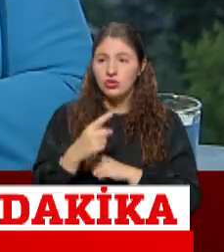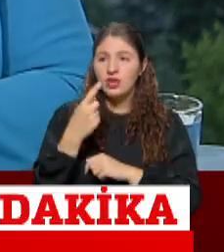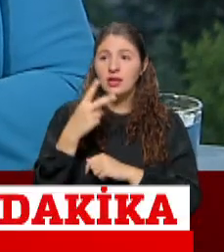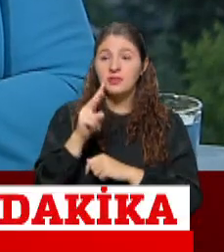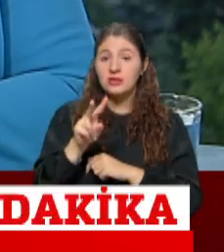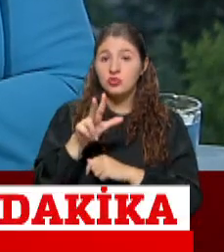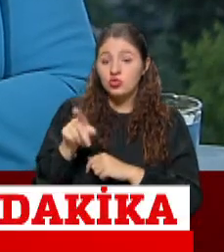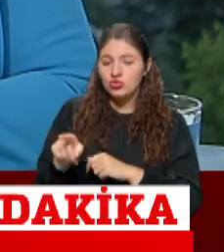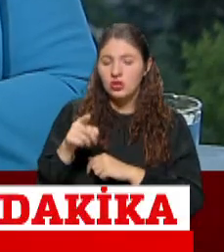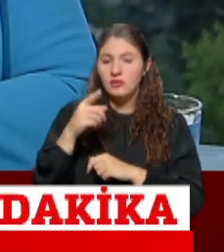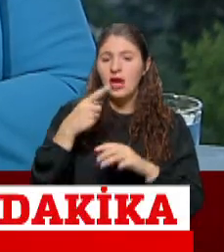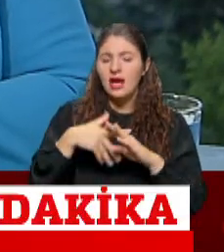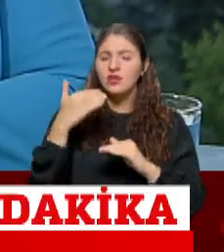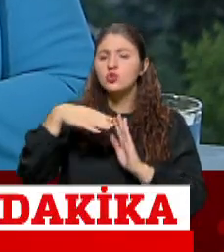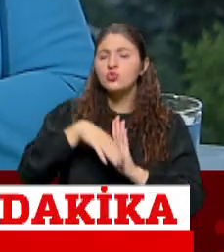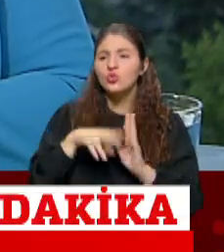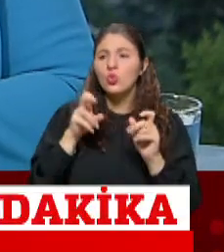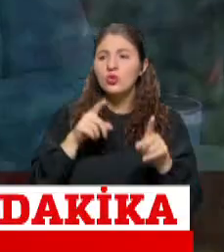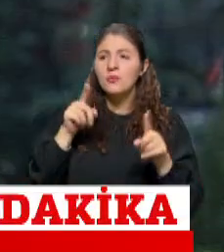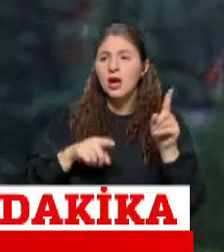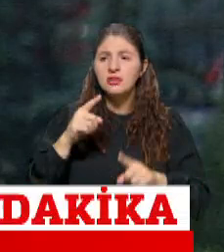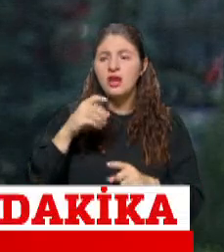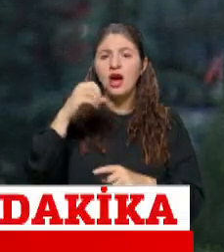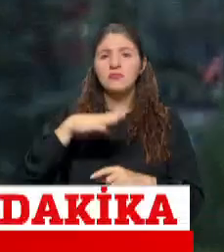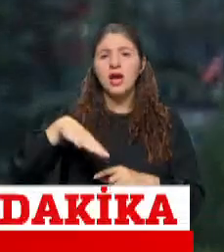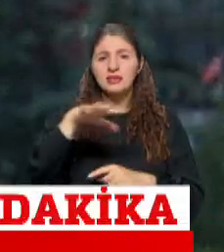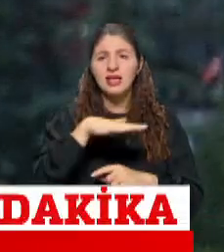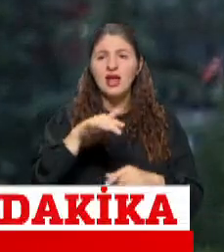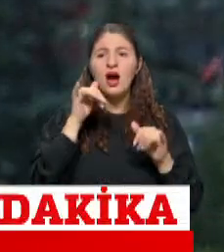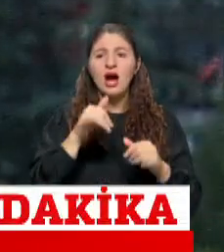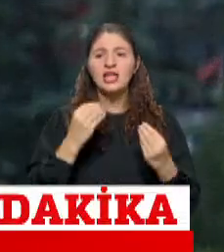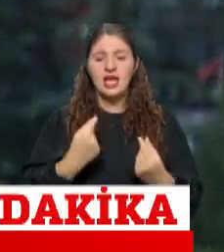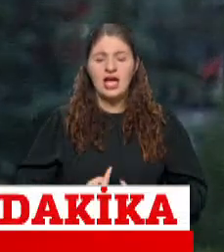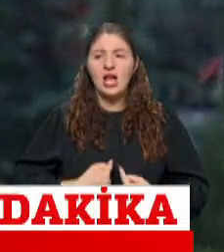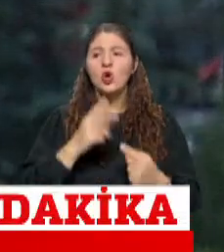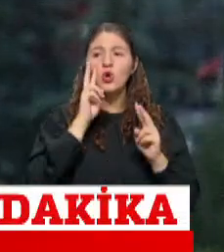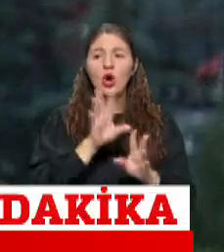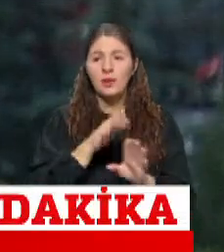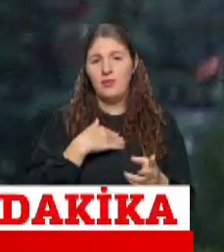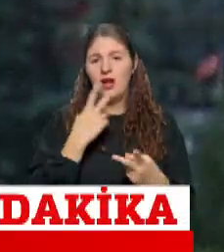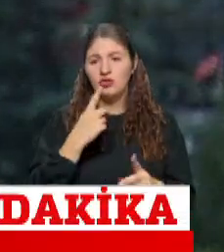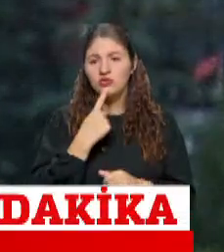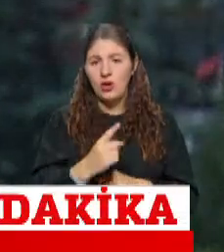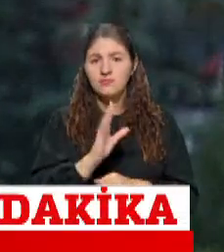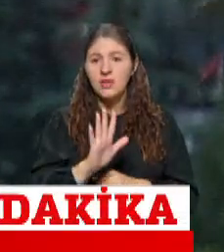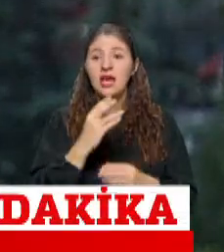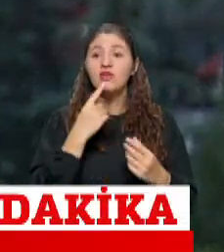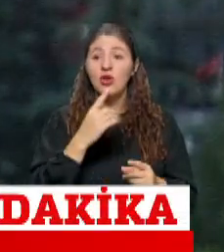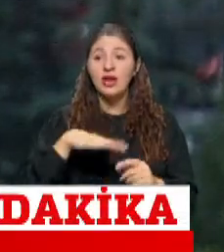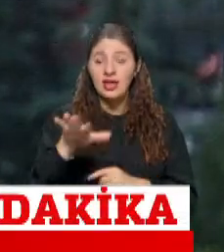2023'ün. Enflasyonun düşeceği konusunda bazı AK Partililerde aynı iyimserliği görmedim açıkçası. Diyorlar